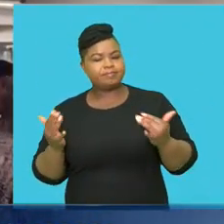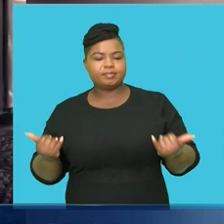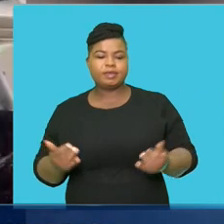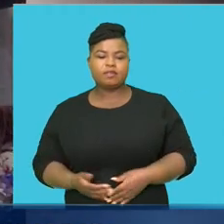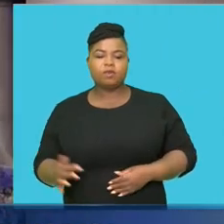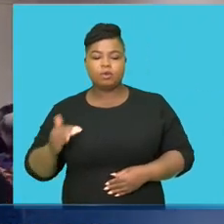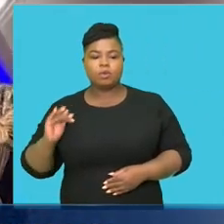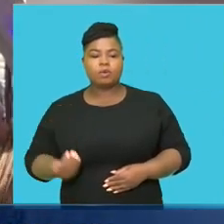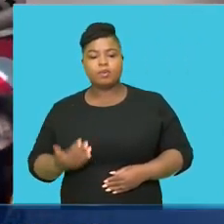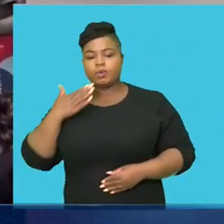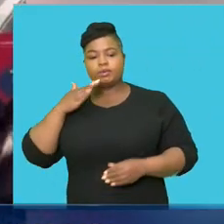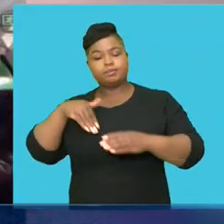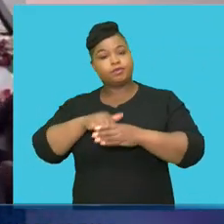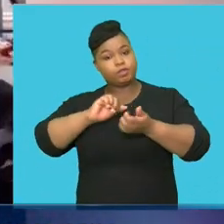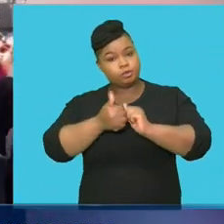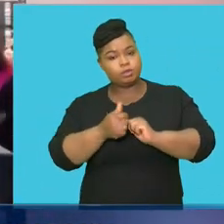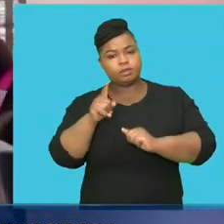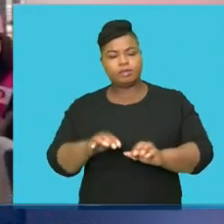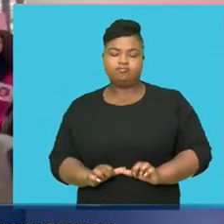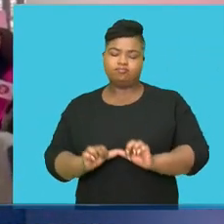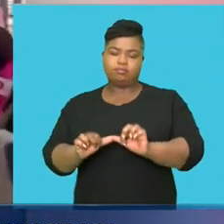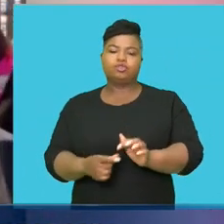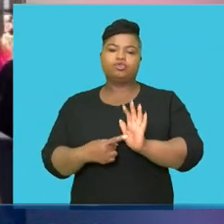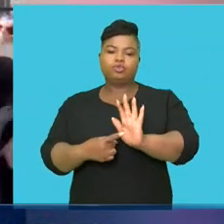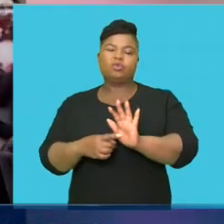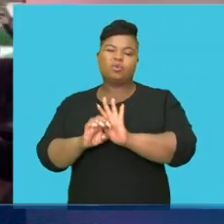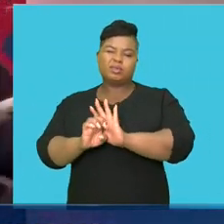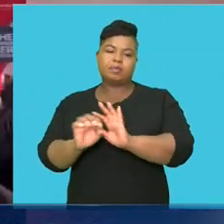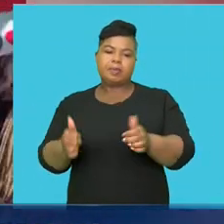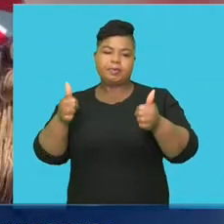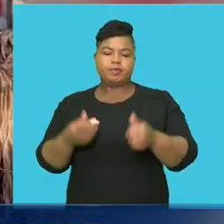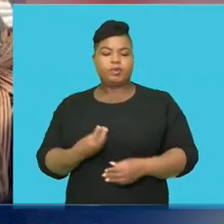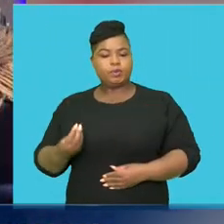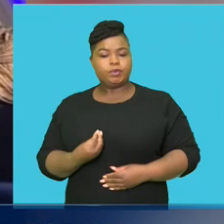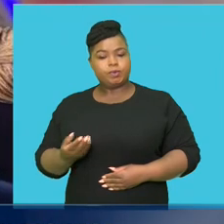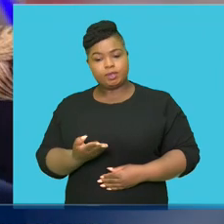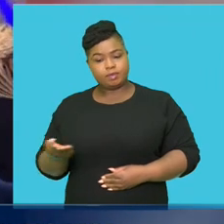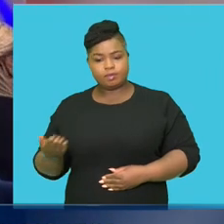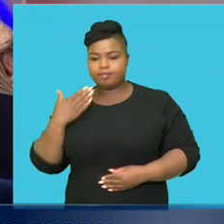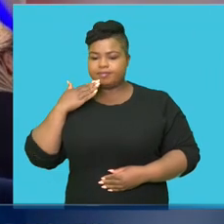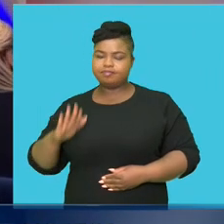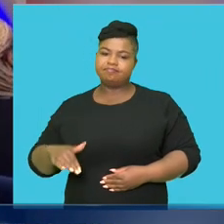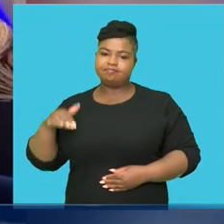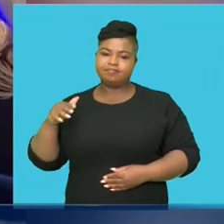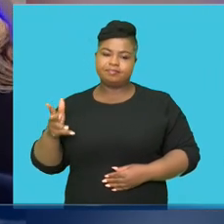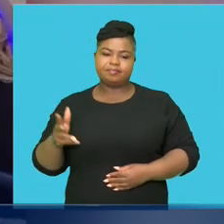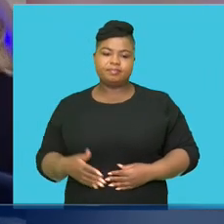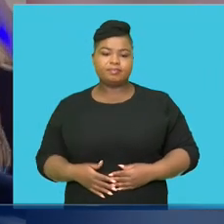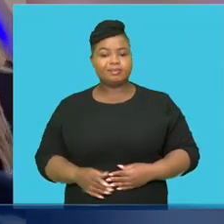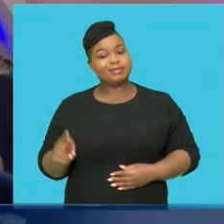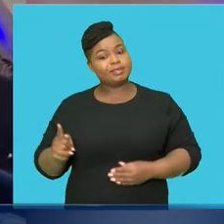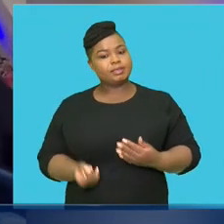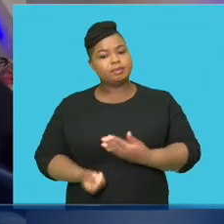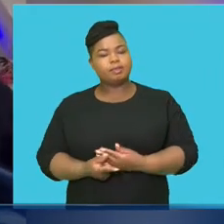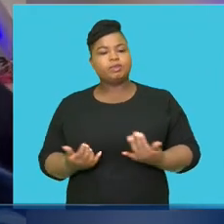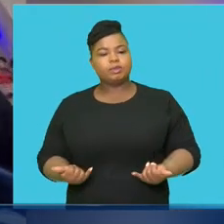Mkakeniwezi mja logba ilkubege nukubaisbo nile silem kujindja ya mantombazane asakulam. Lokukwele